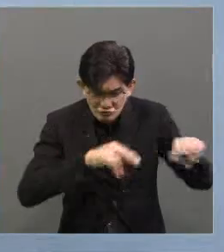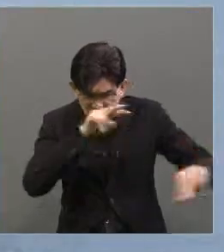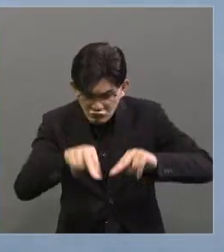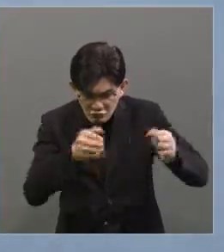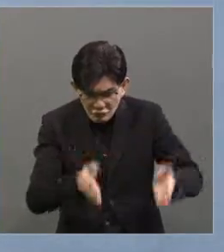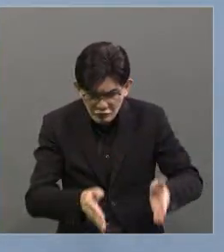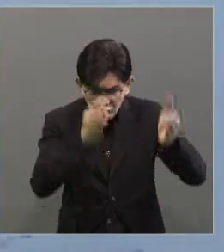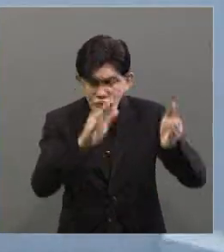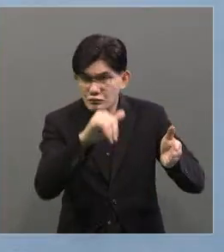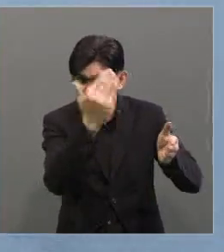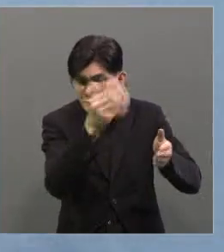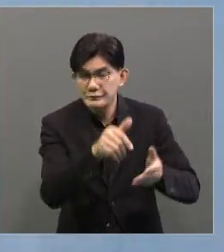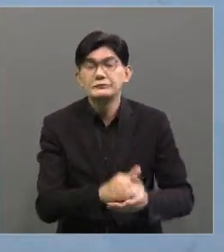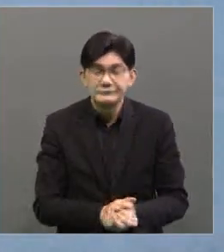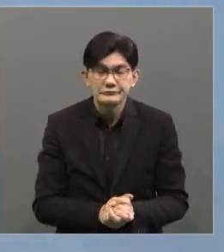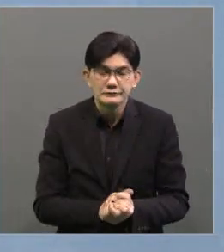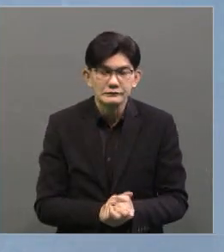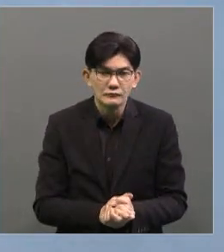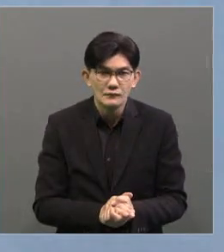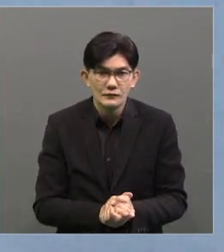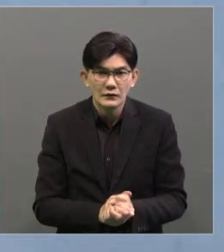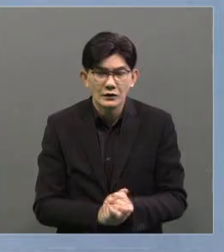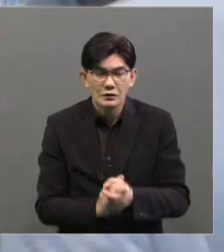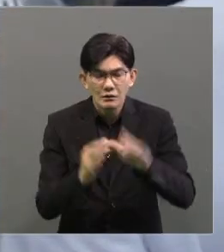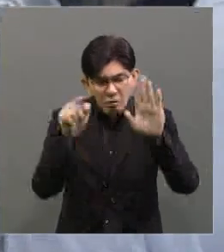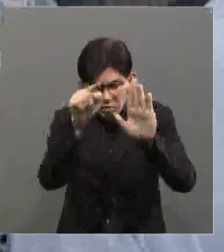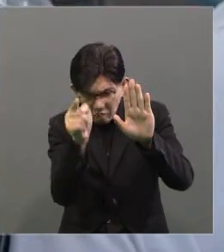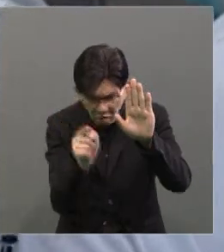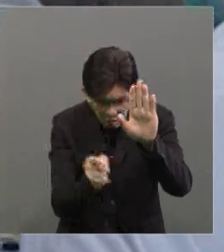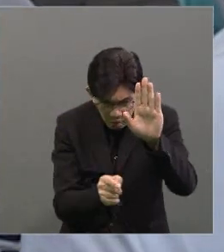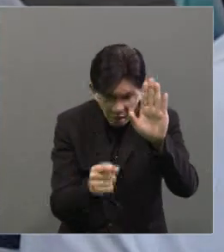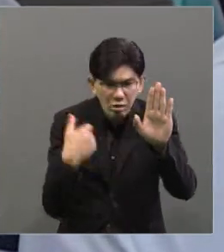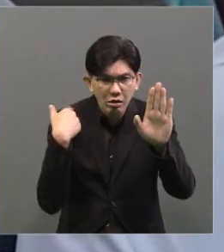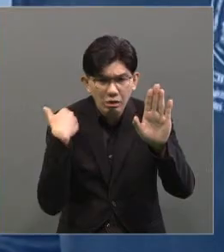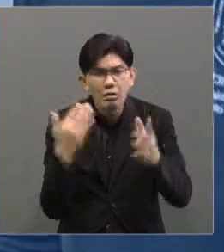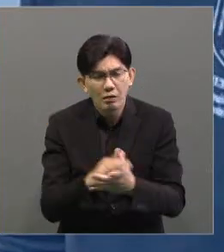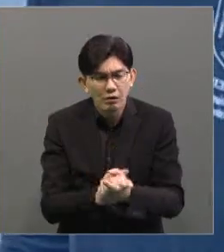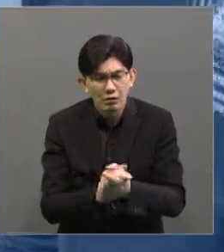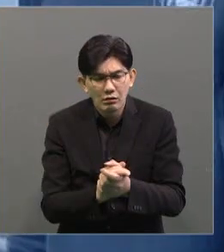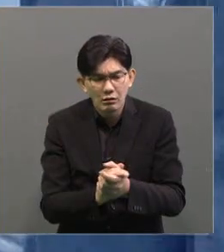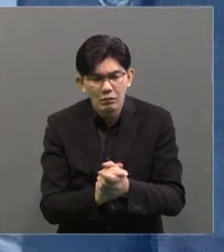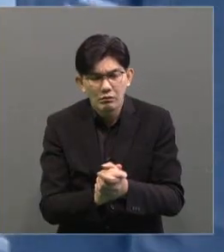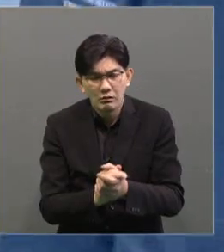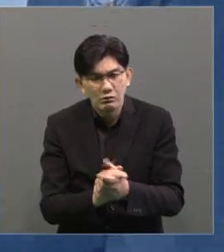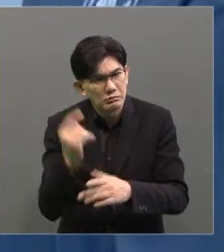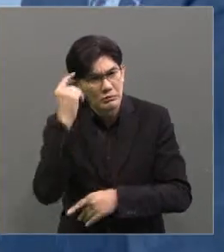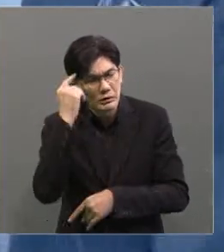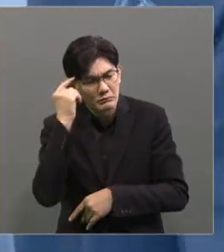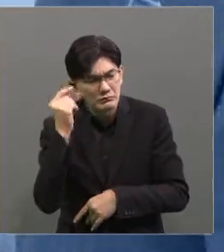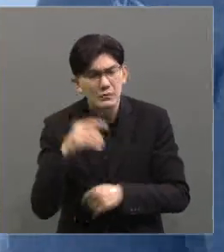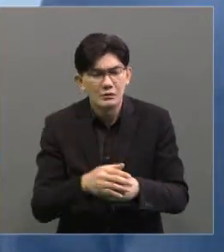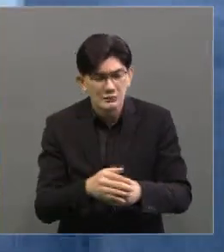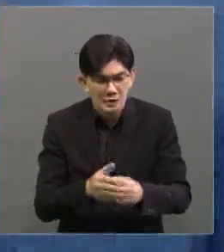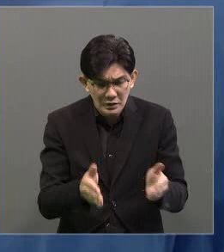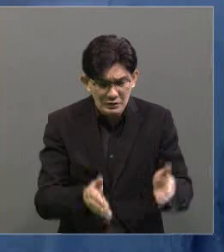จสอบในครั้งนี้ด้วยเบื้องต้นก็พบว่ารอยร้าวที่คุณผู้ชมเห็นอยู่เนี่ยนะคะคือเ ขาบอกว่าไม่มีผลต่อโครงสร้างอาคาร